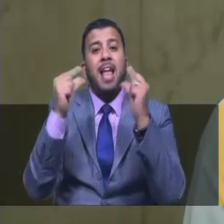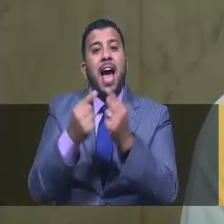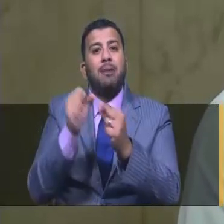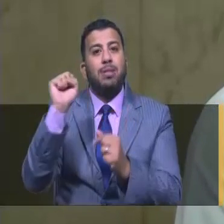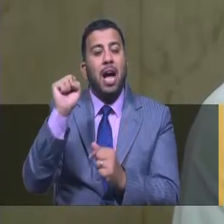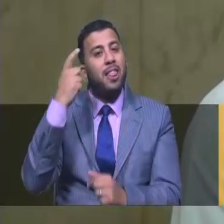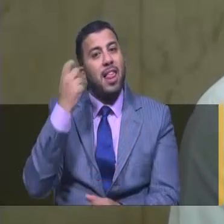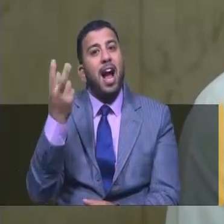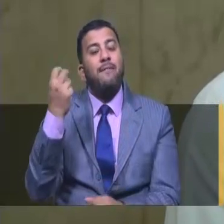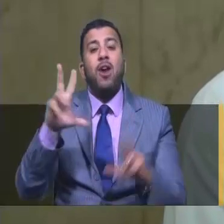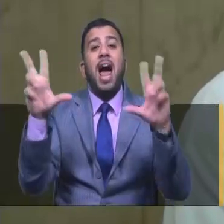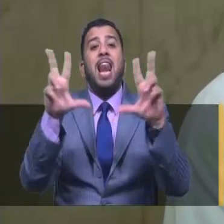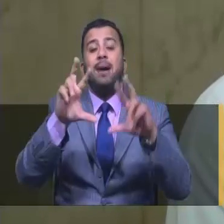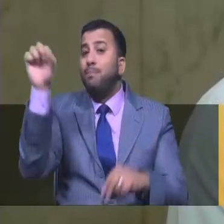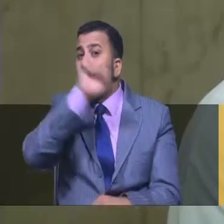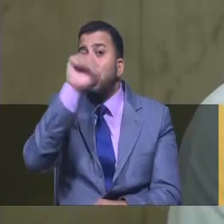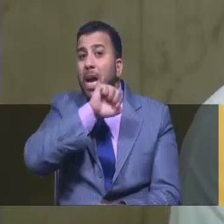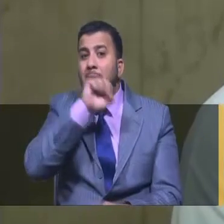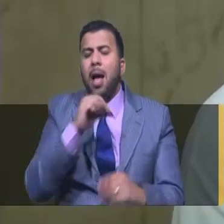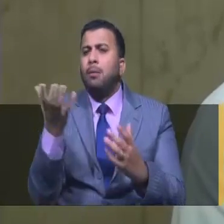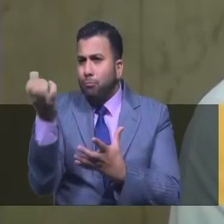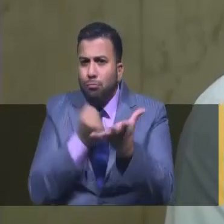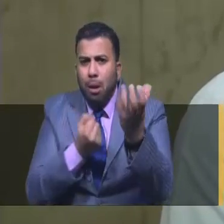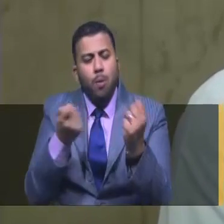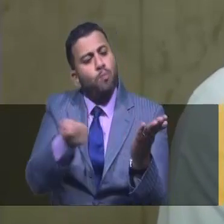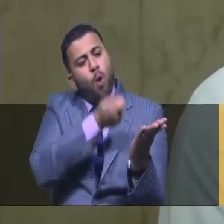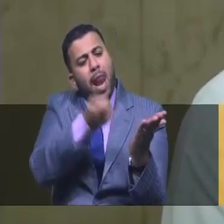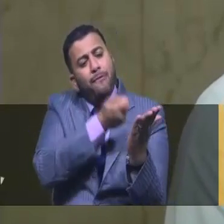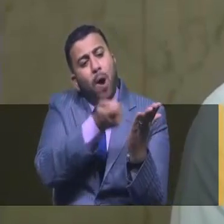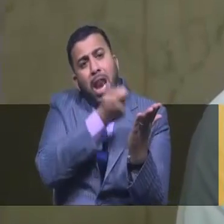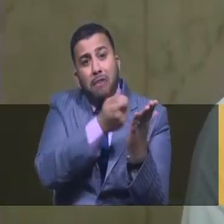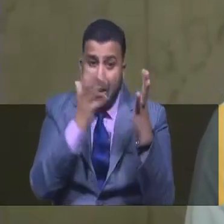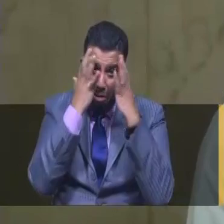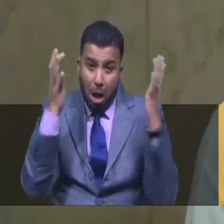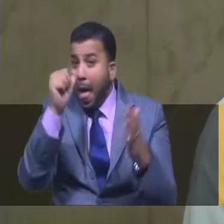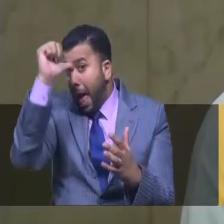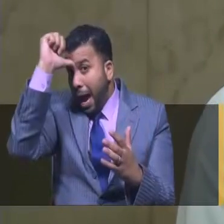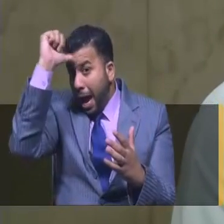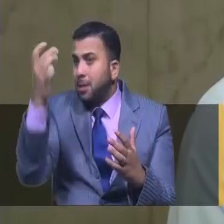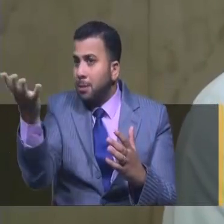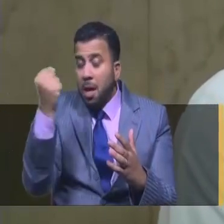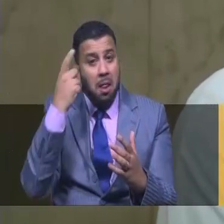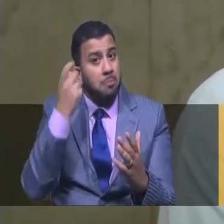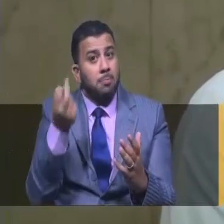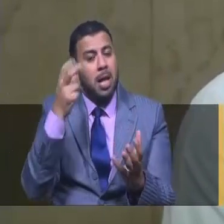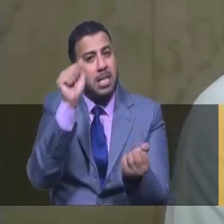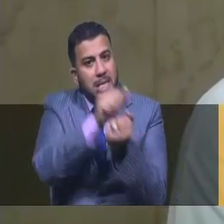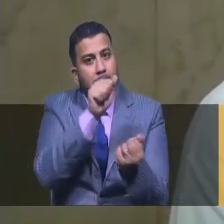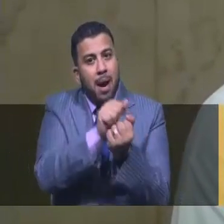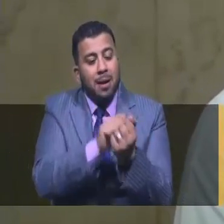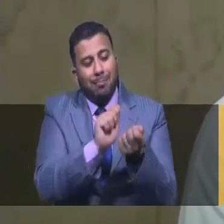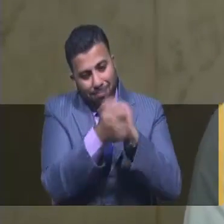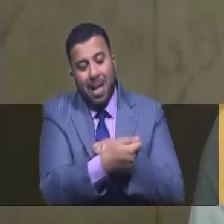الثقافة والإعلام بالشارقة بتبني عدد من المؤلفين الهنود بطباعة إبداعاتهم إلى